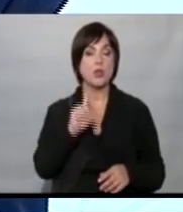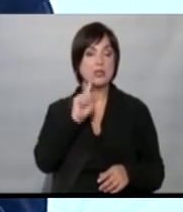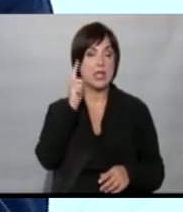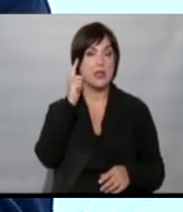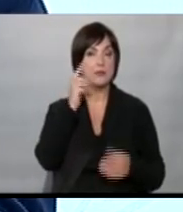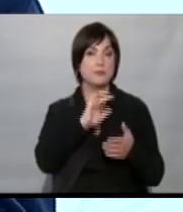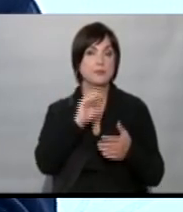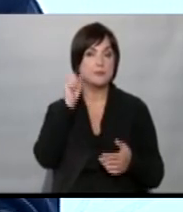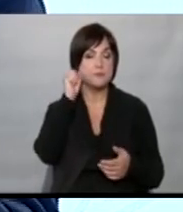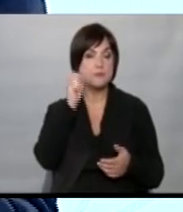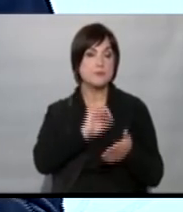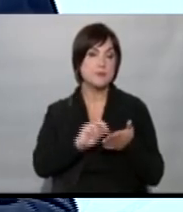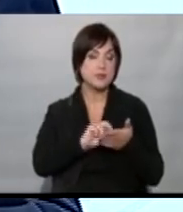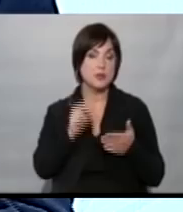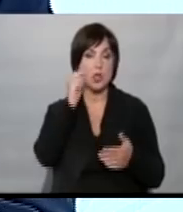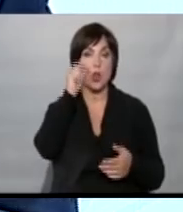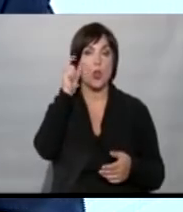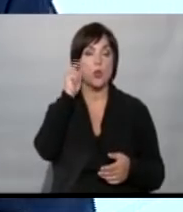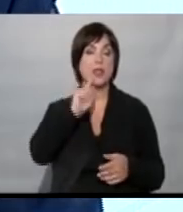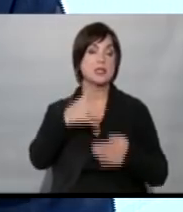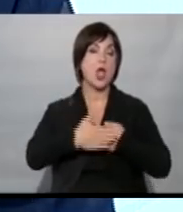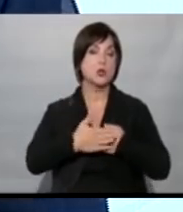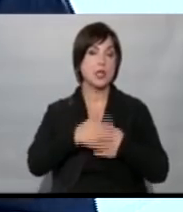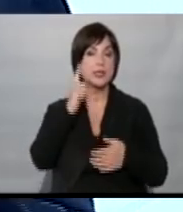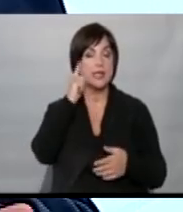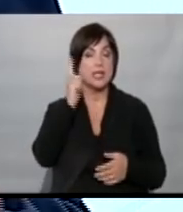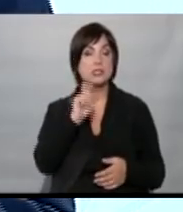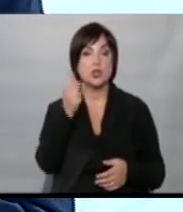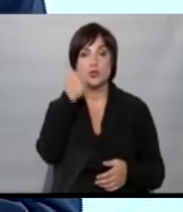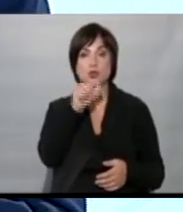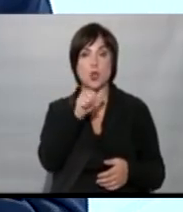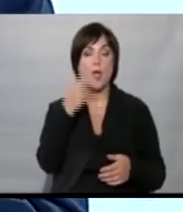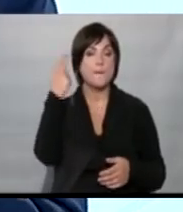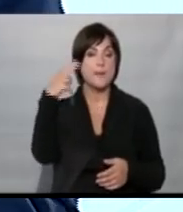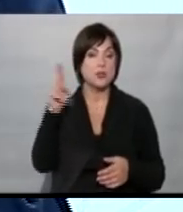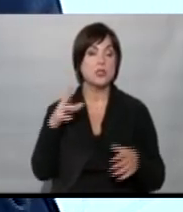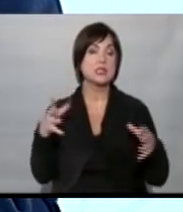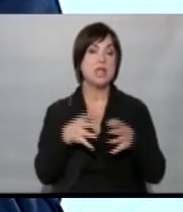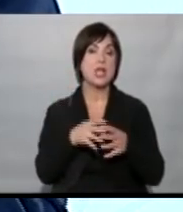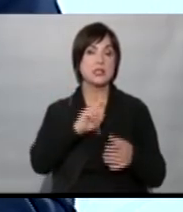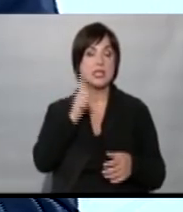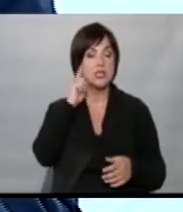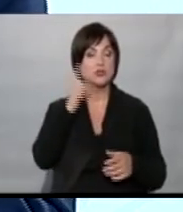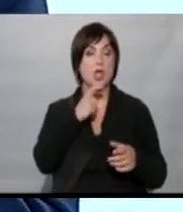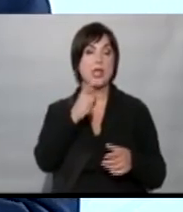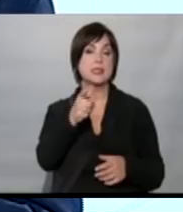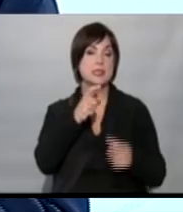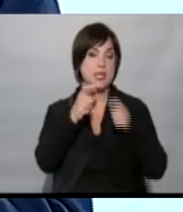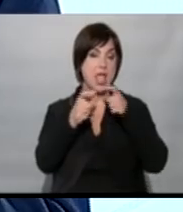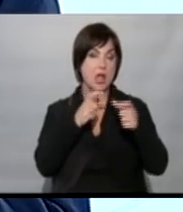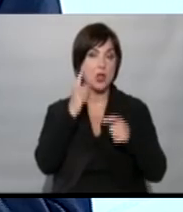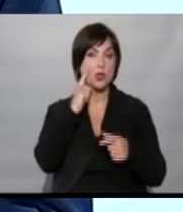кои не ги знаат со состојбите, не ги знаат со односите, не знаат што е меѓународната заедница, не знаат што е диалог, не знаат што